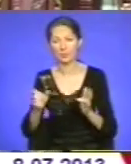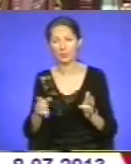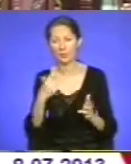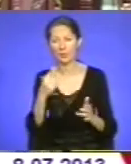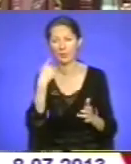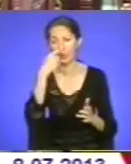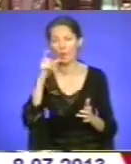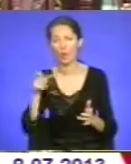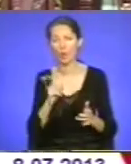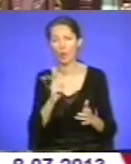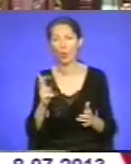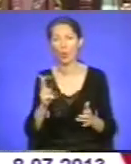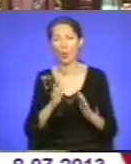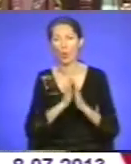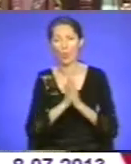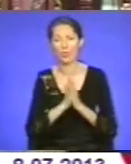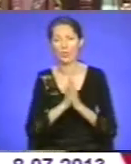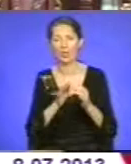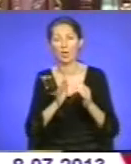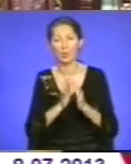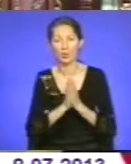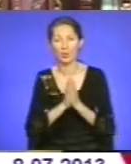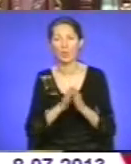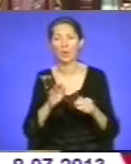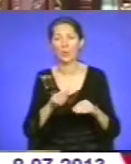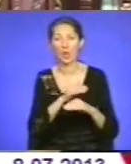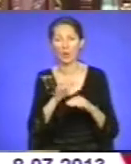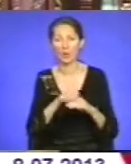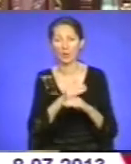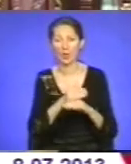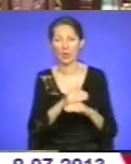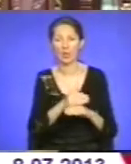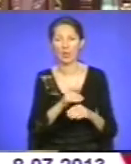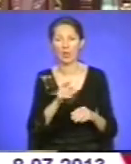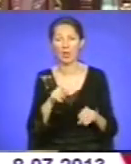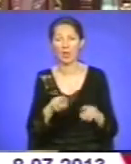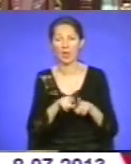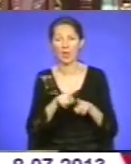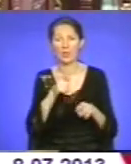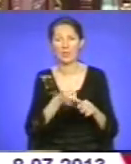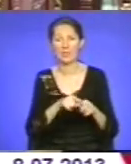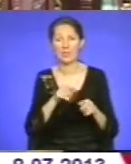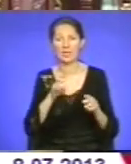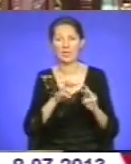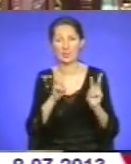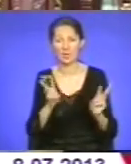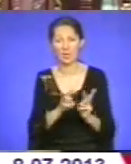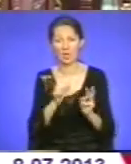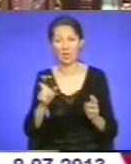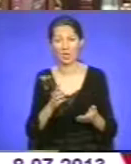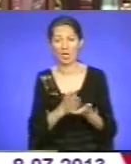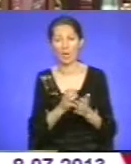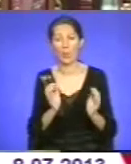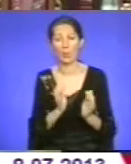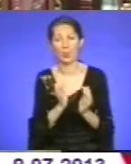правда? Тому що вона не зреклася своєї віри. Так само і подібно ті святі, вони є покровителями християнського подружжя, і в них так